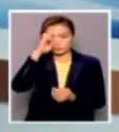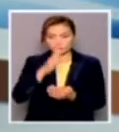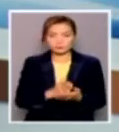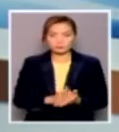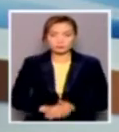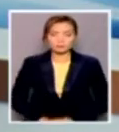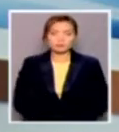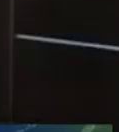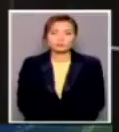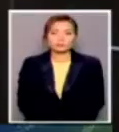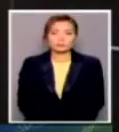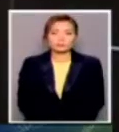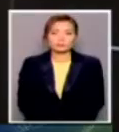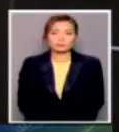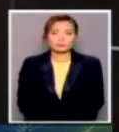государственного языка.